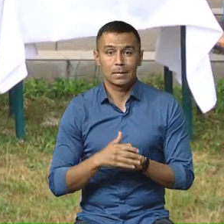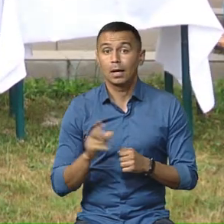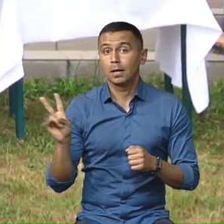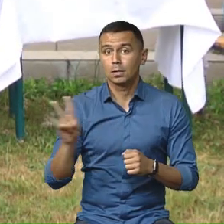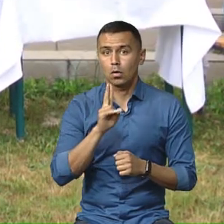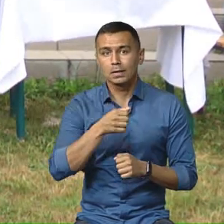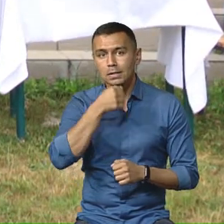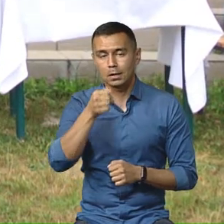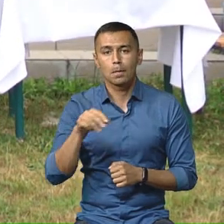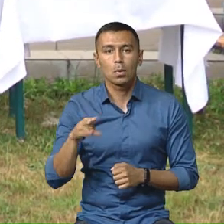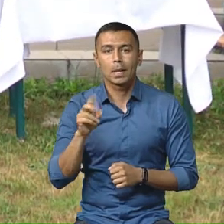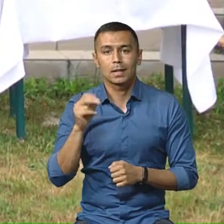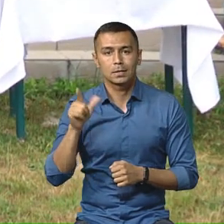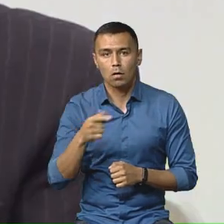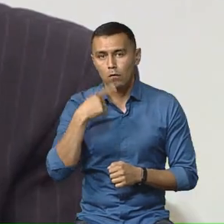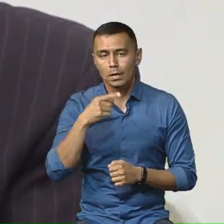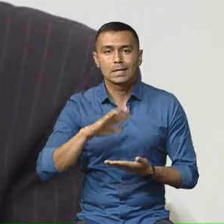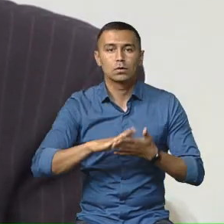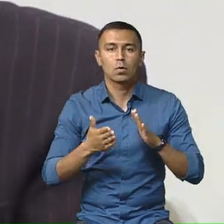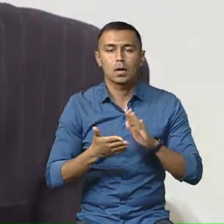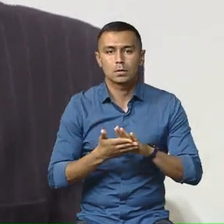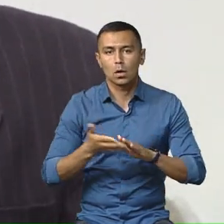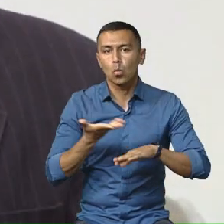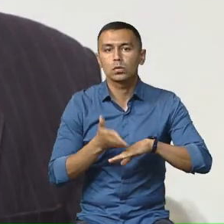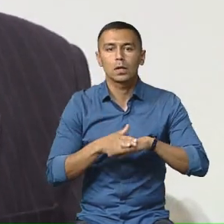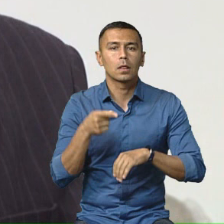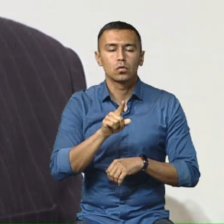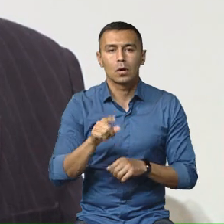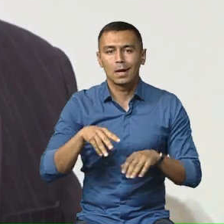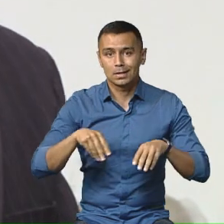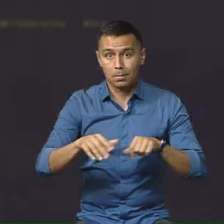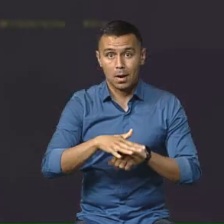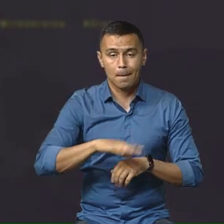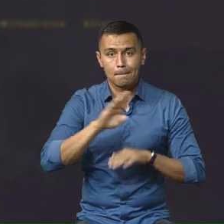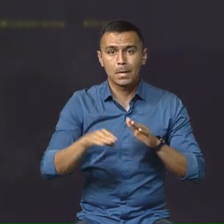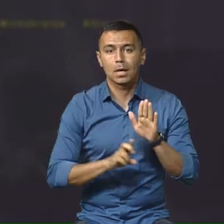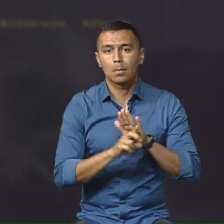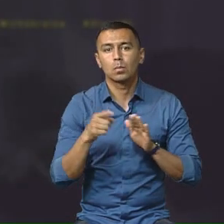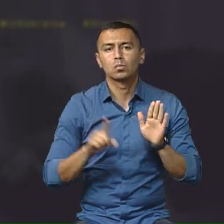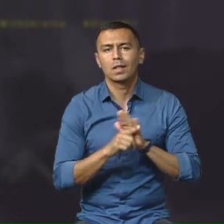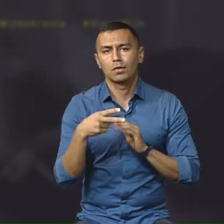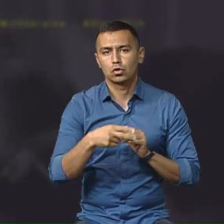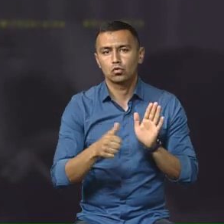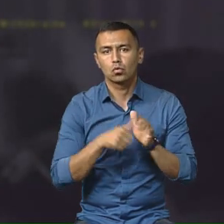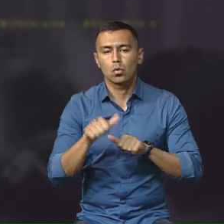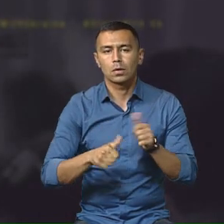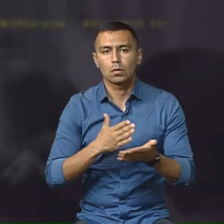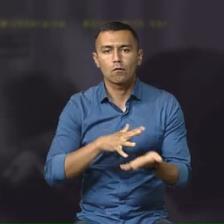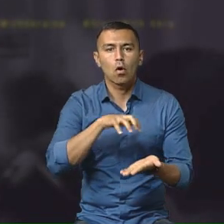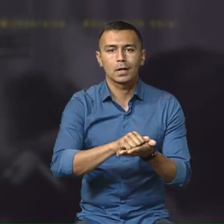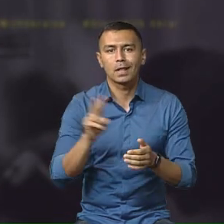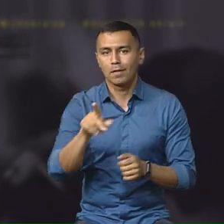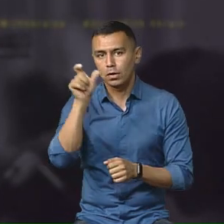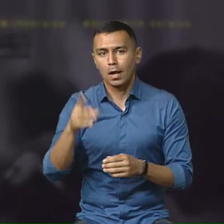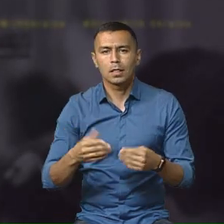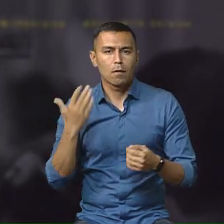Церковний староста Микола Перегінець говорить, ситуацію ускладнює те, що земля під храм з 2006 року знаходиться в оренді священника,